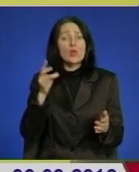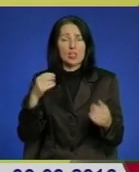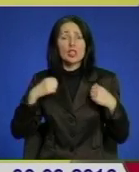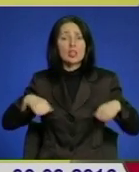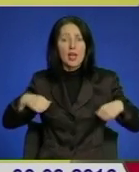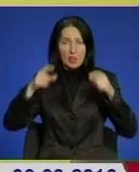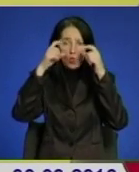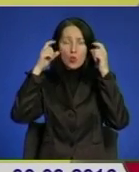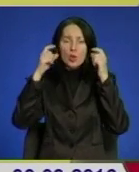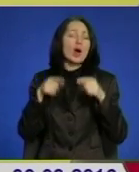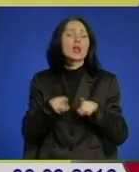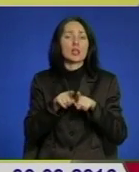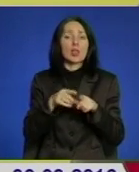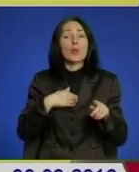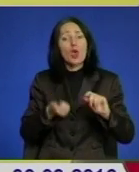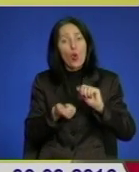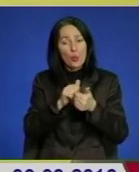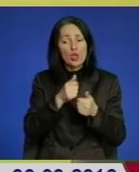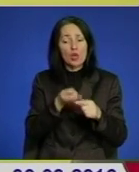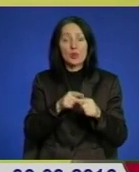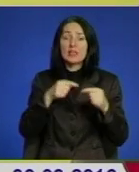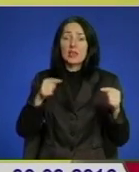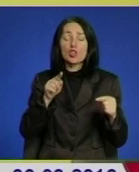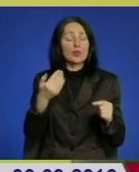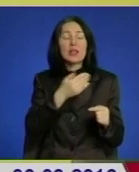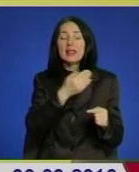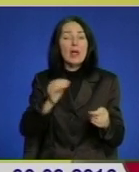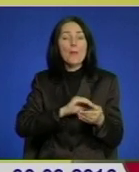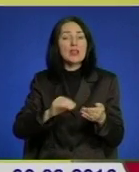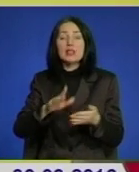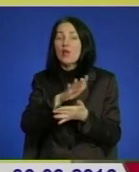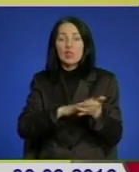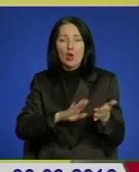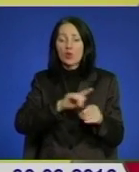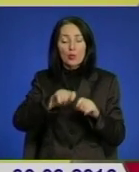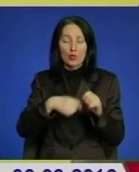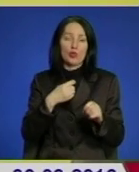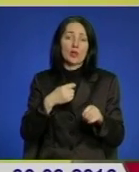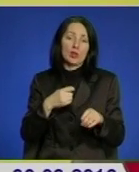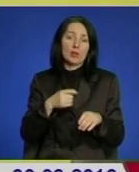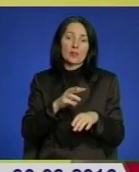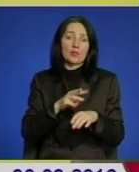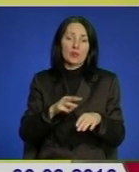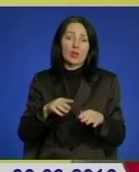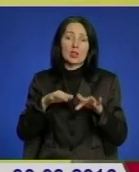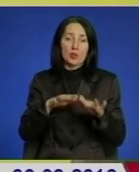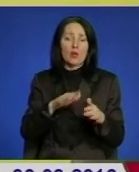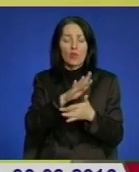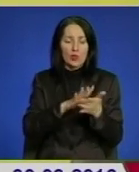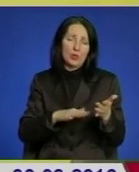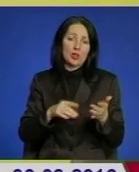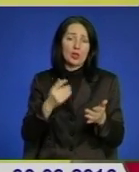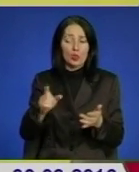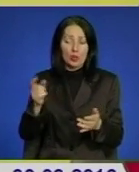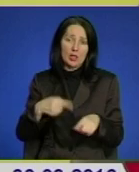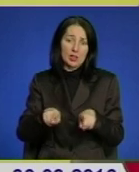речі взамін на те, щоб ти не писав заяву, не порушувала кримінальної справи. Ну, вибачте тих людей там за такі поступки».